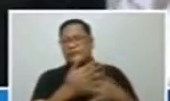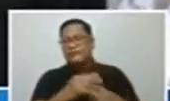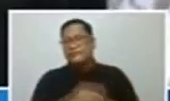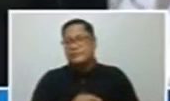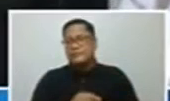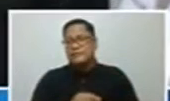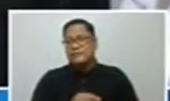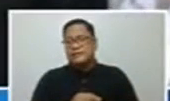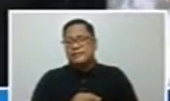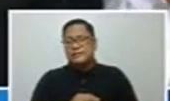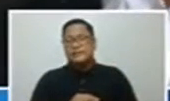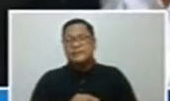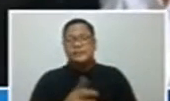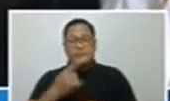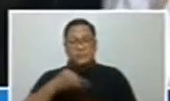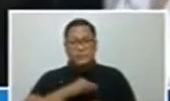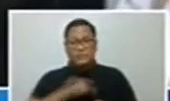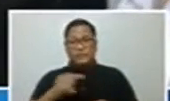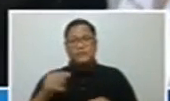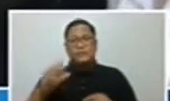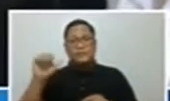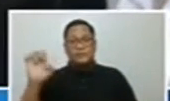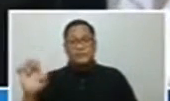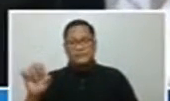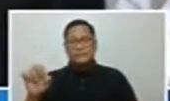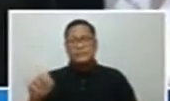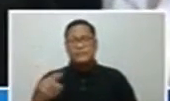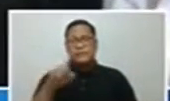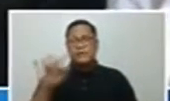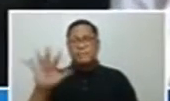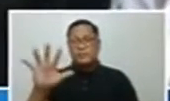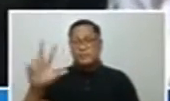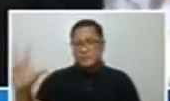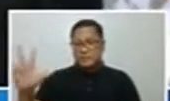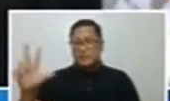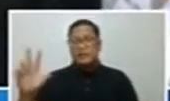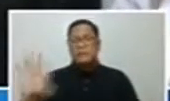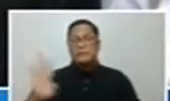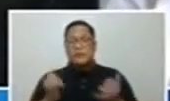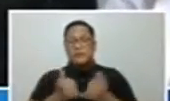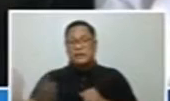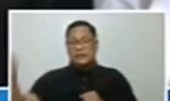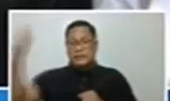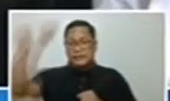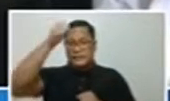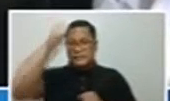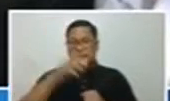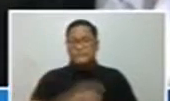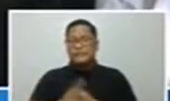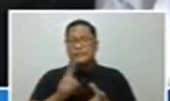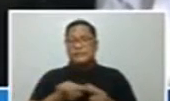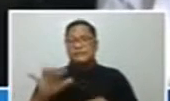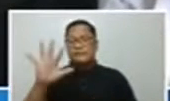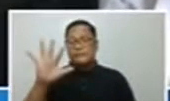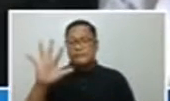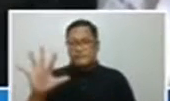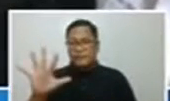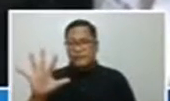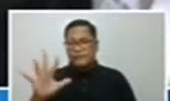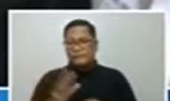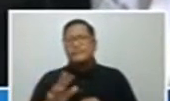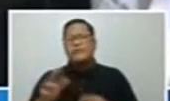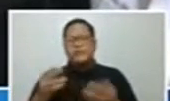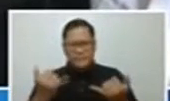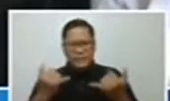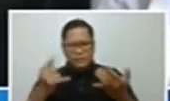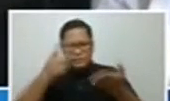nang mananamantalang barangay officials dito, sir? Nabanggit niyo na po na talagang sinisiguro niyo na walang mga barangay